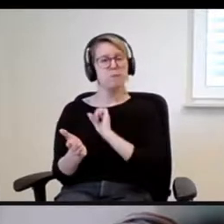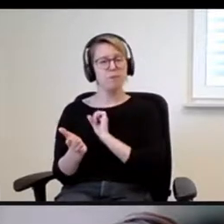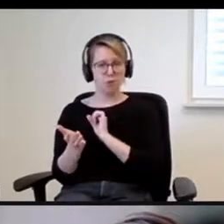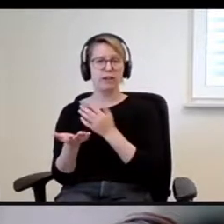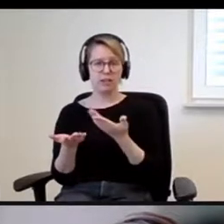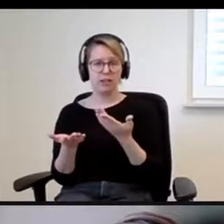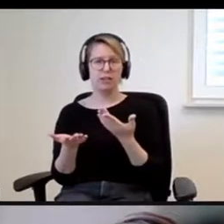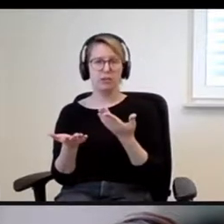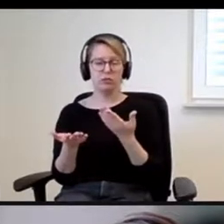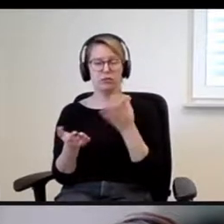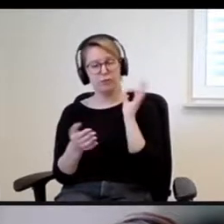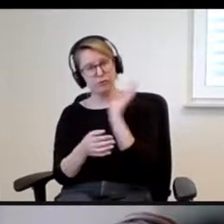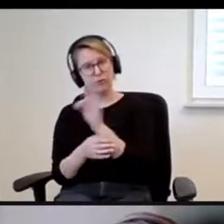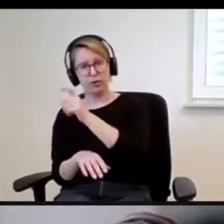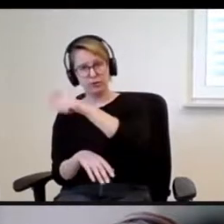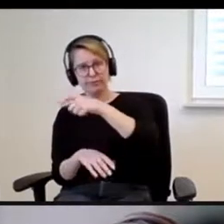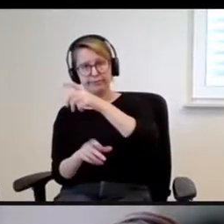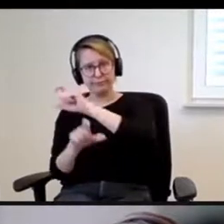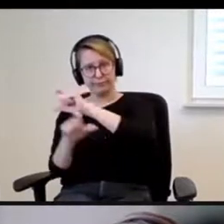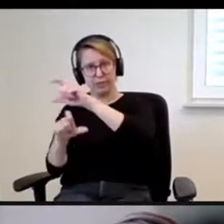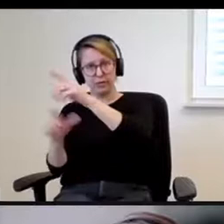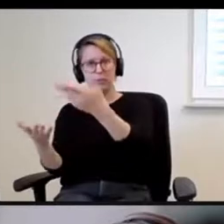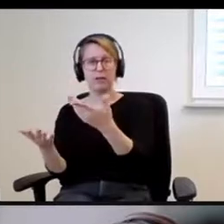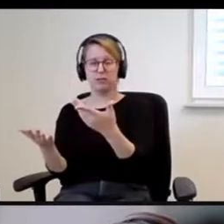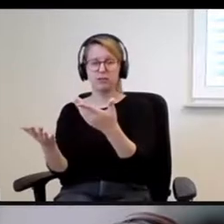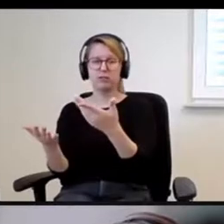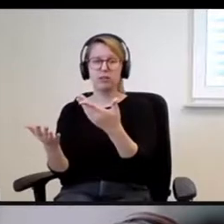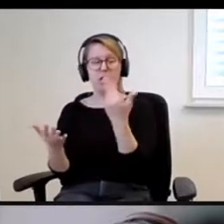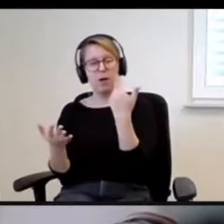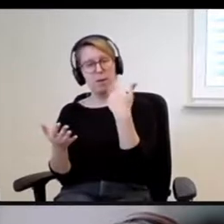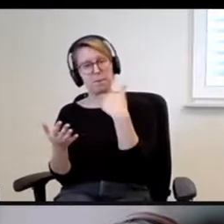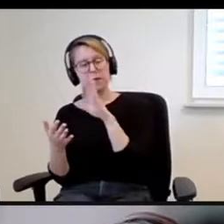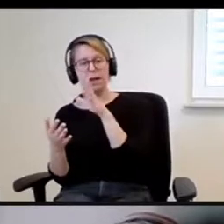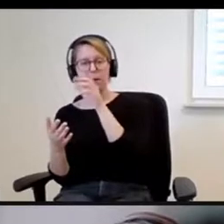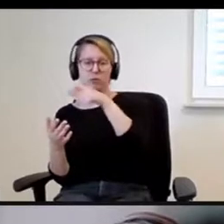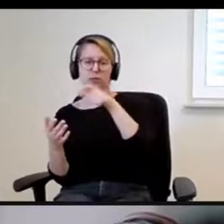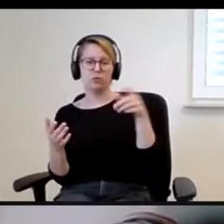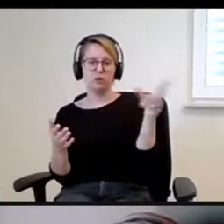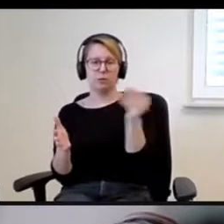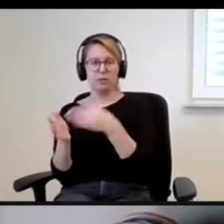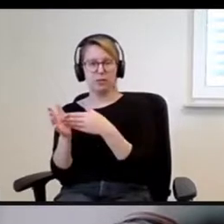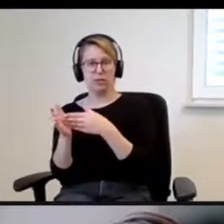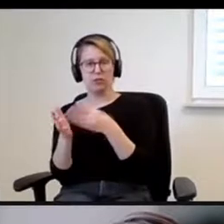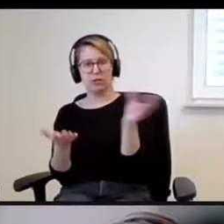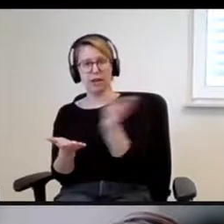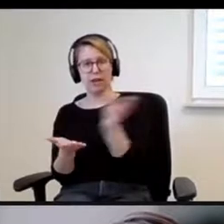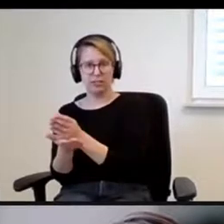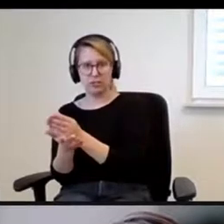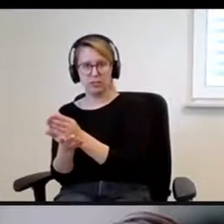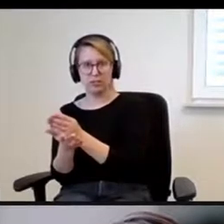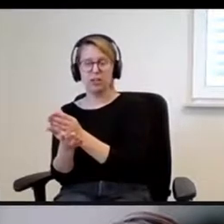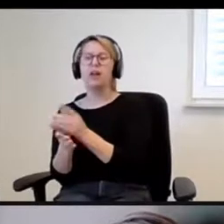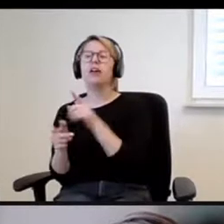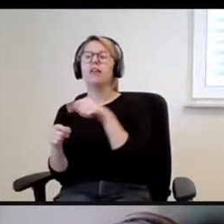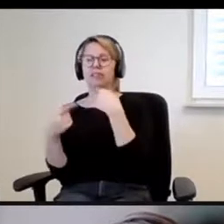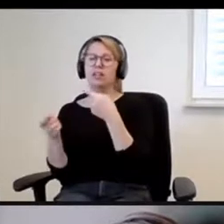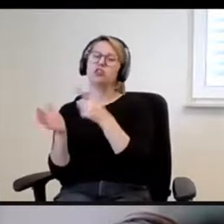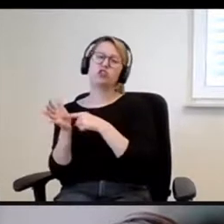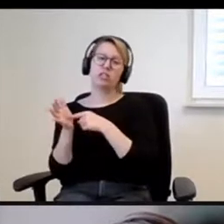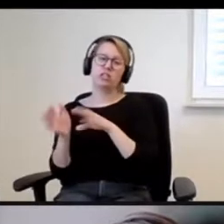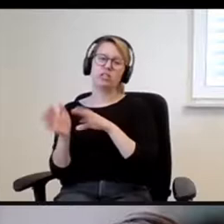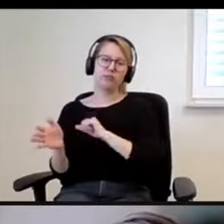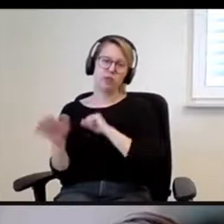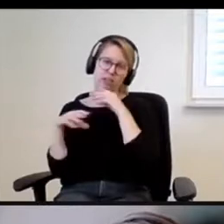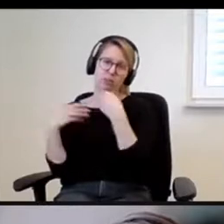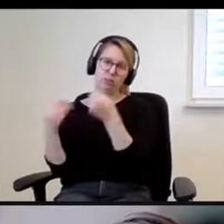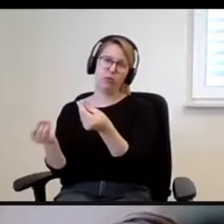qui emploient plus de personnes avec un handicap, etc. Donc, ce rapport, il est quand même très intéressant. Je